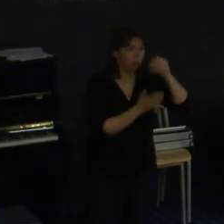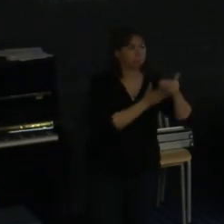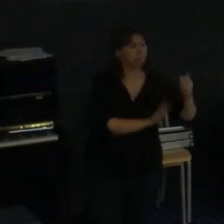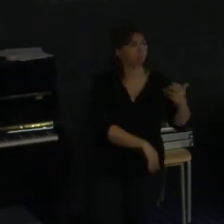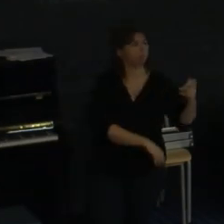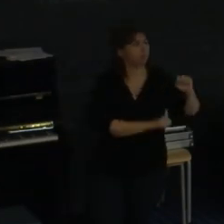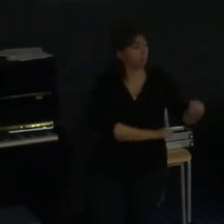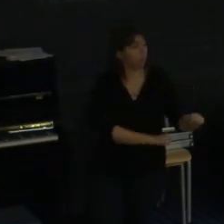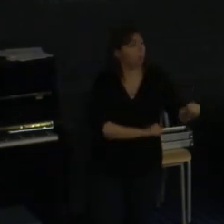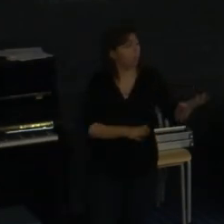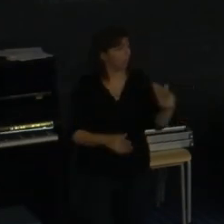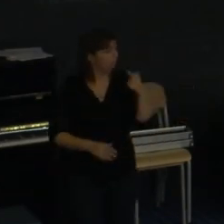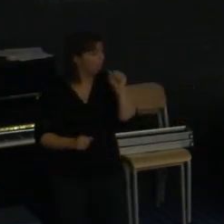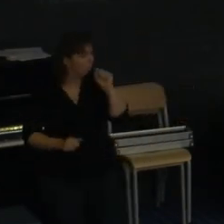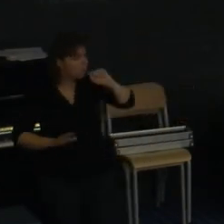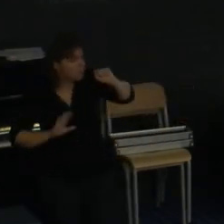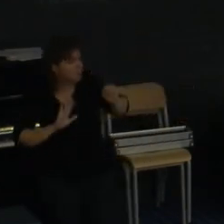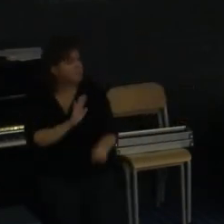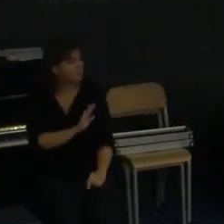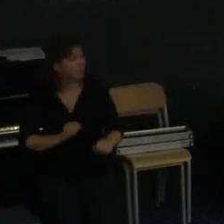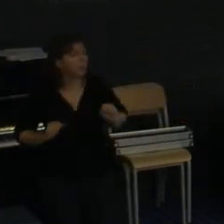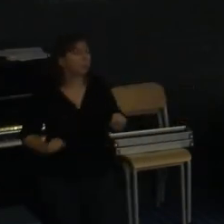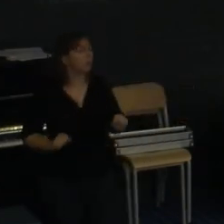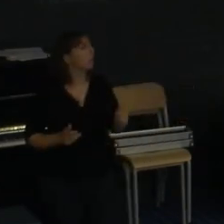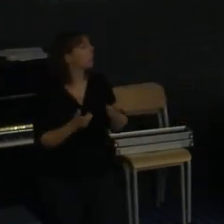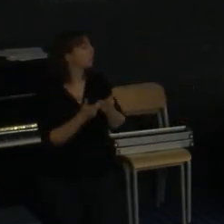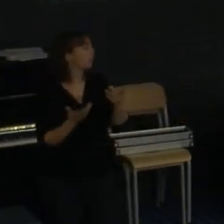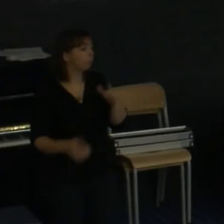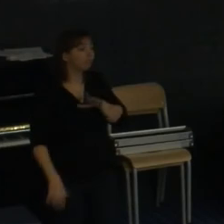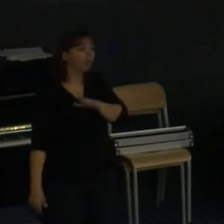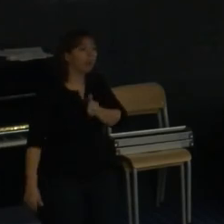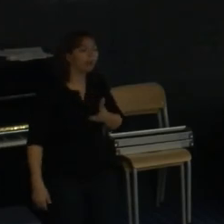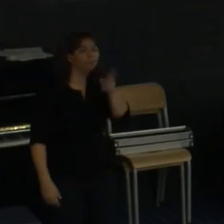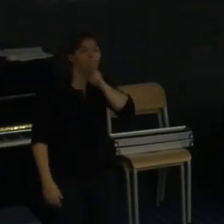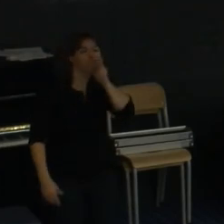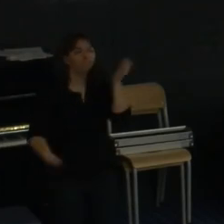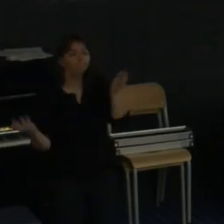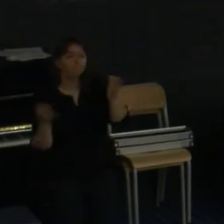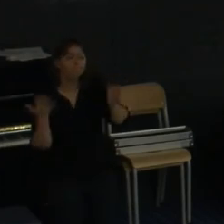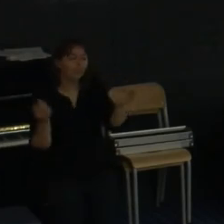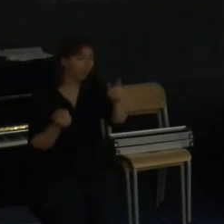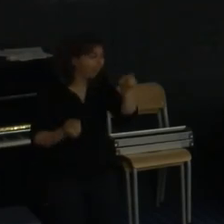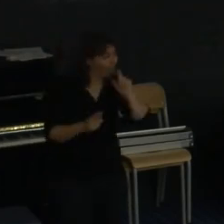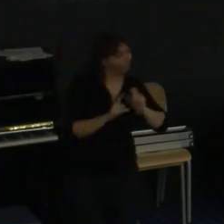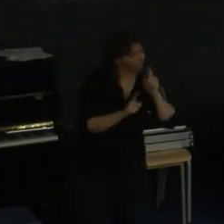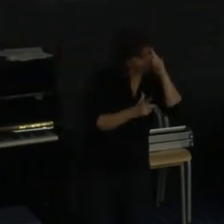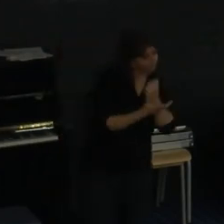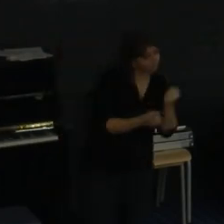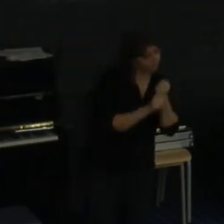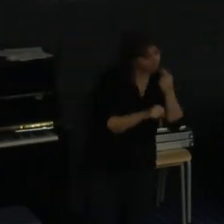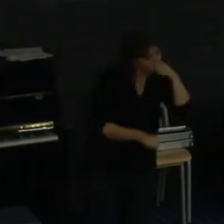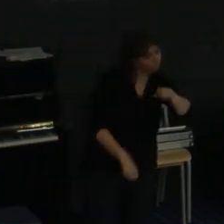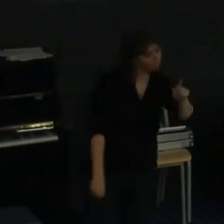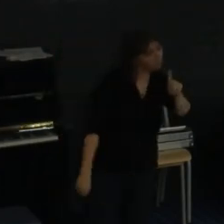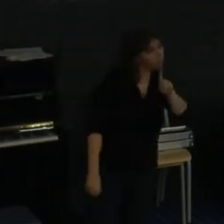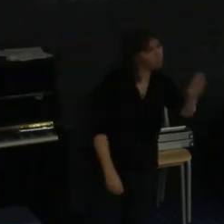outil-là. Ils se sont amusés, par exemple, à faire des interfaces pour GDB. Ou à étendre